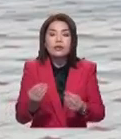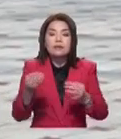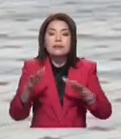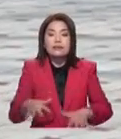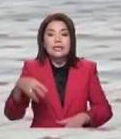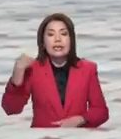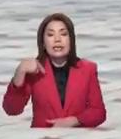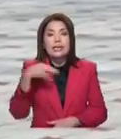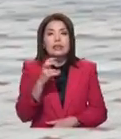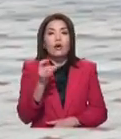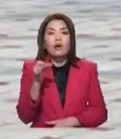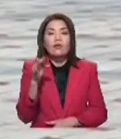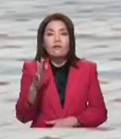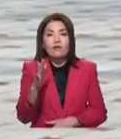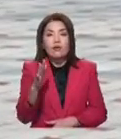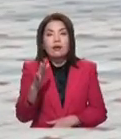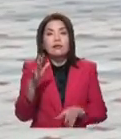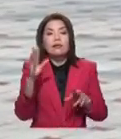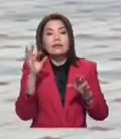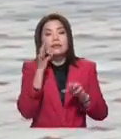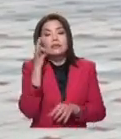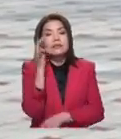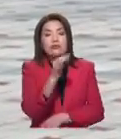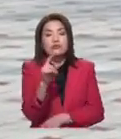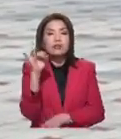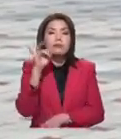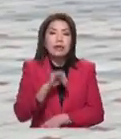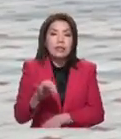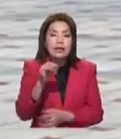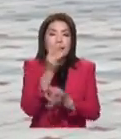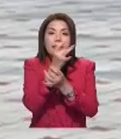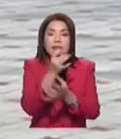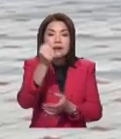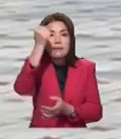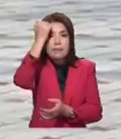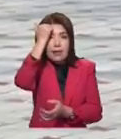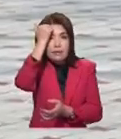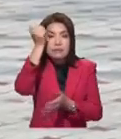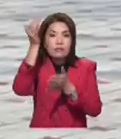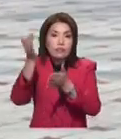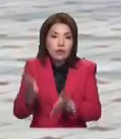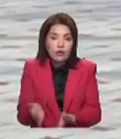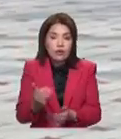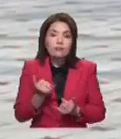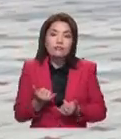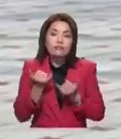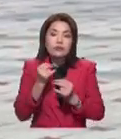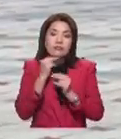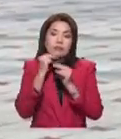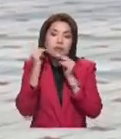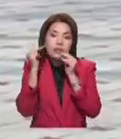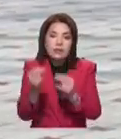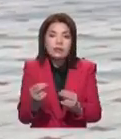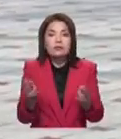Президентіміз Қасым Жомарт Тоқаев атап өткендей, тарихи мәдени ескерткіштерге біз көп көңіл бөлу керекпіз,